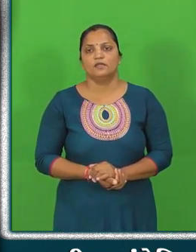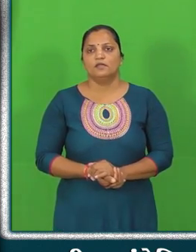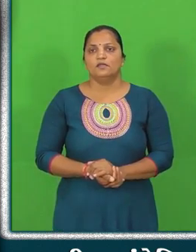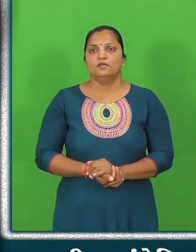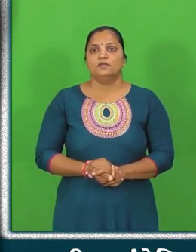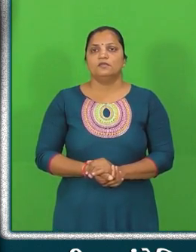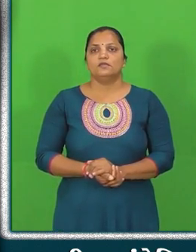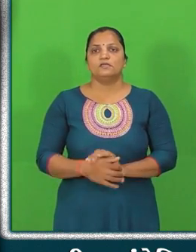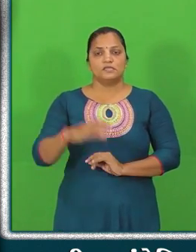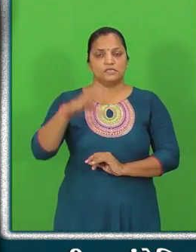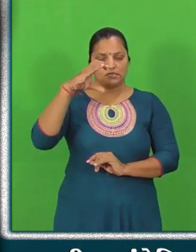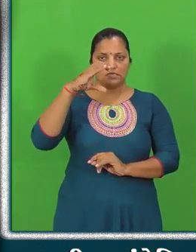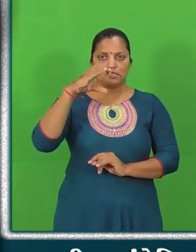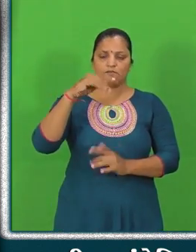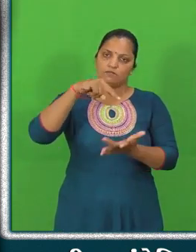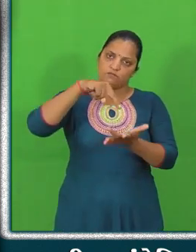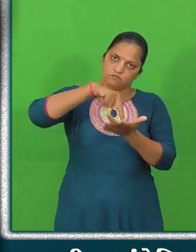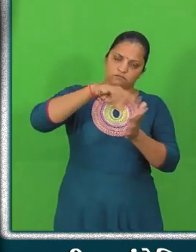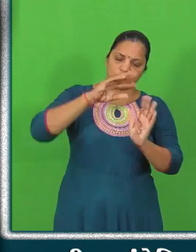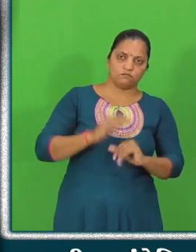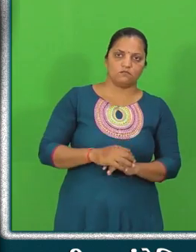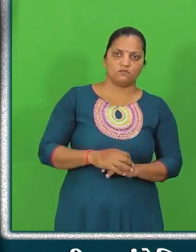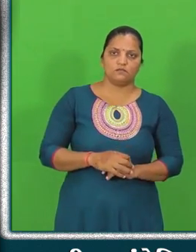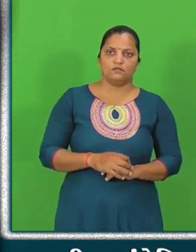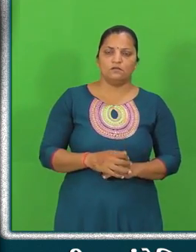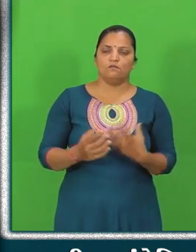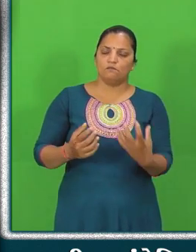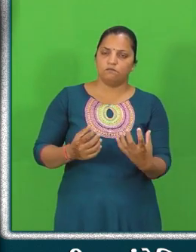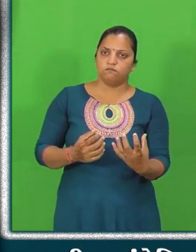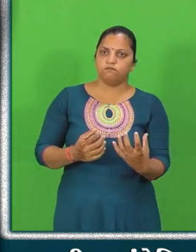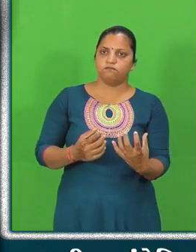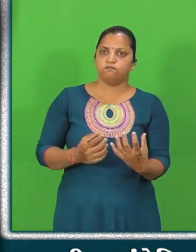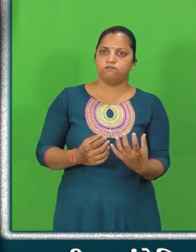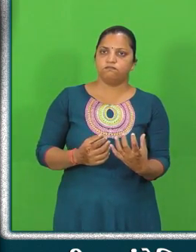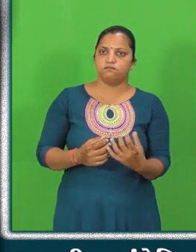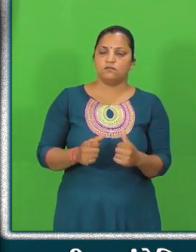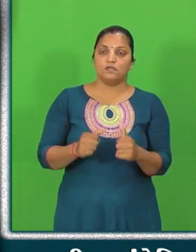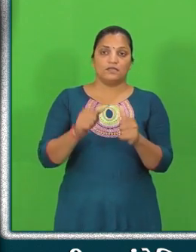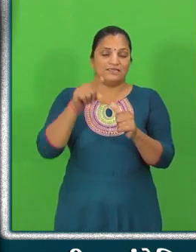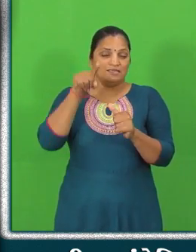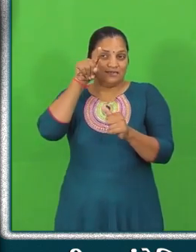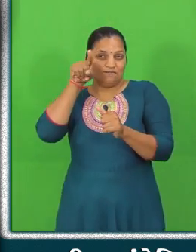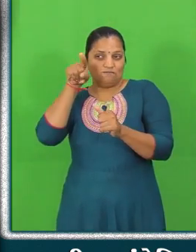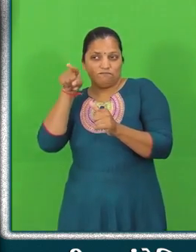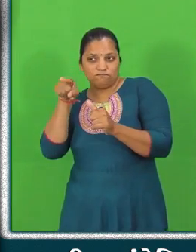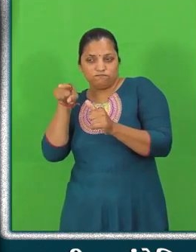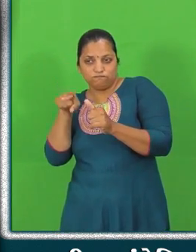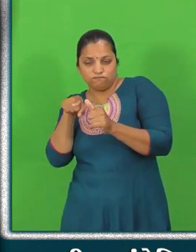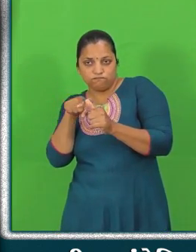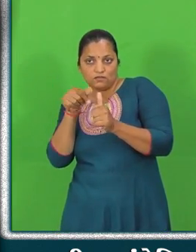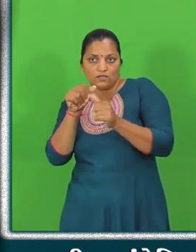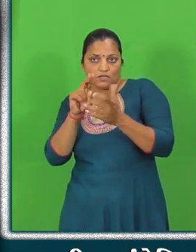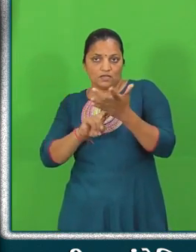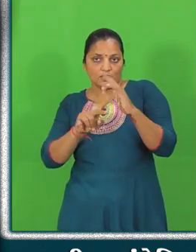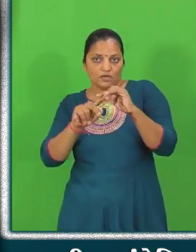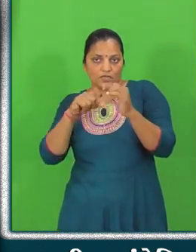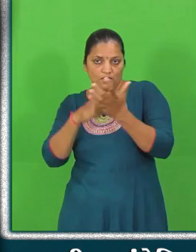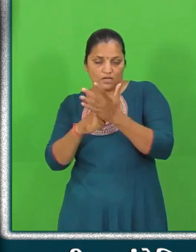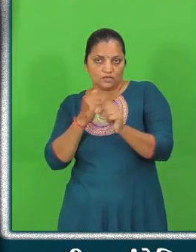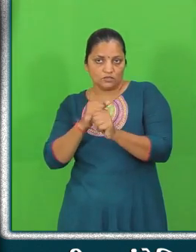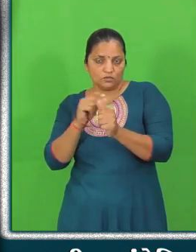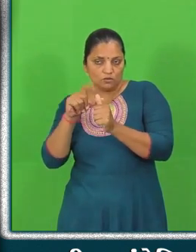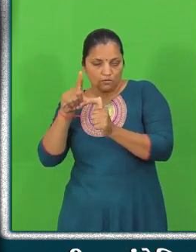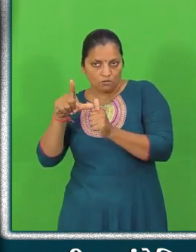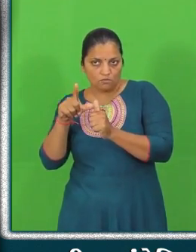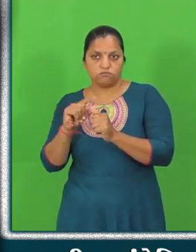બિલકુલ તમે જોઈ શકો છો સી પર જ્યારે વસ્તુને મૂકીએ છીએ ત્યારે શું પરિસ્થિતિ થશે? અંતર્ગોળ અરીસાના વક્રતા કેન્દ્ર સી